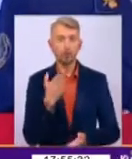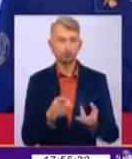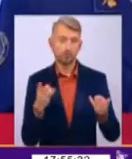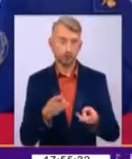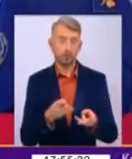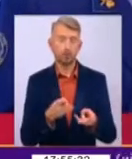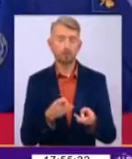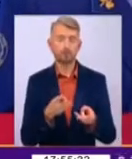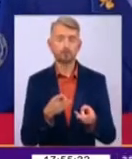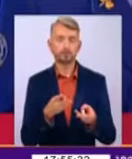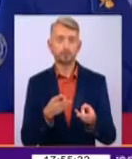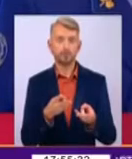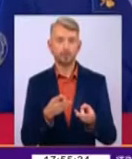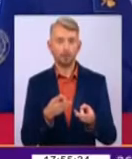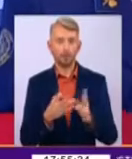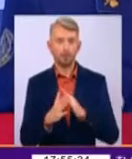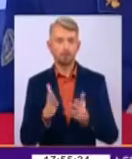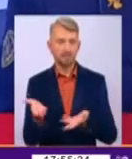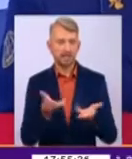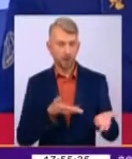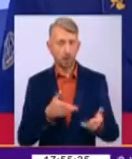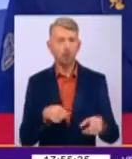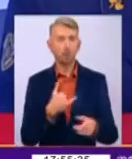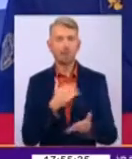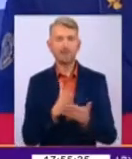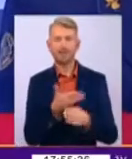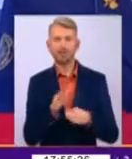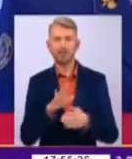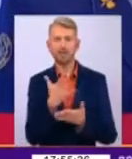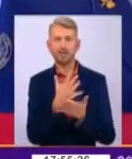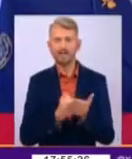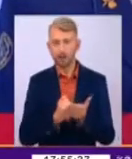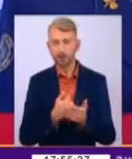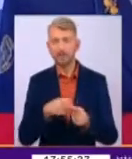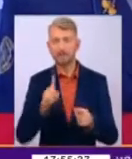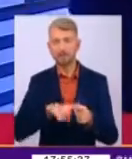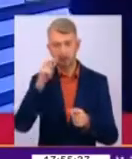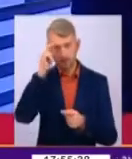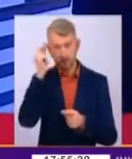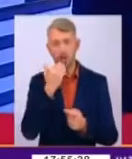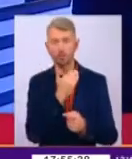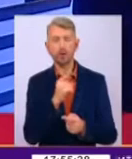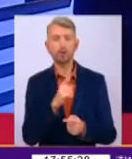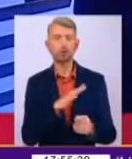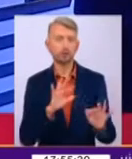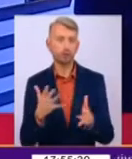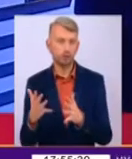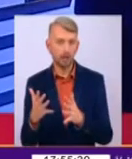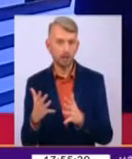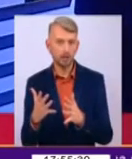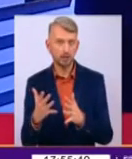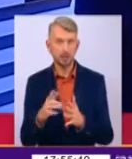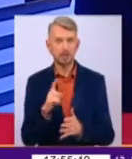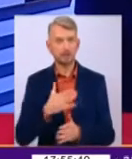необхідності призивати. У нас є частка в резерві, і ці навчання, останні, які відбувались,